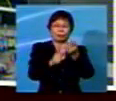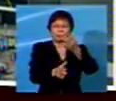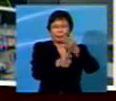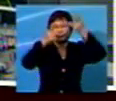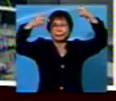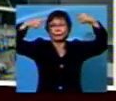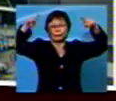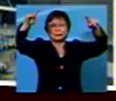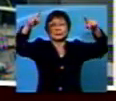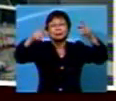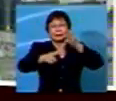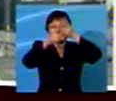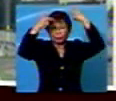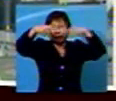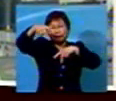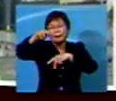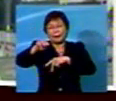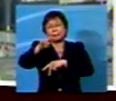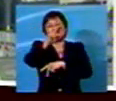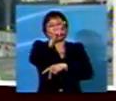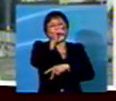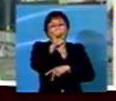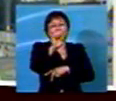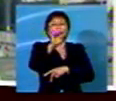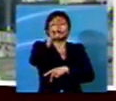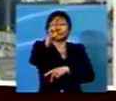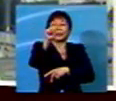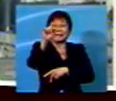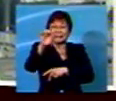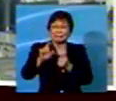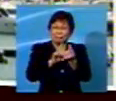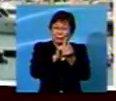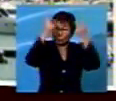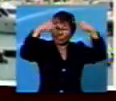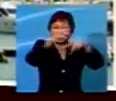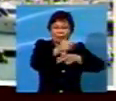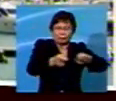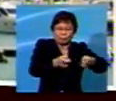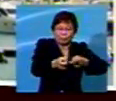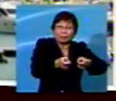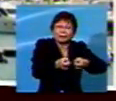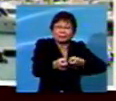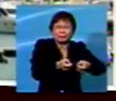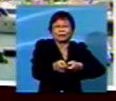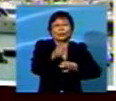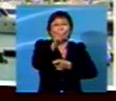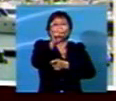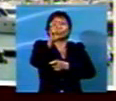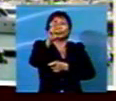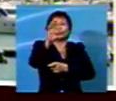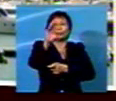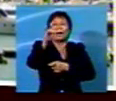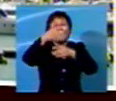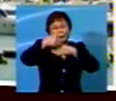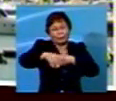presiden yang juga Perdana Menteri UAE Sheikh Mohammad Rashid makhtum yang juga pemerintah Dubai dan Selepas itu barulah